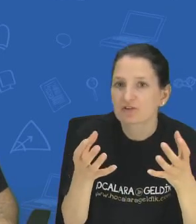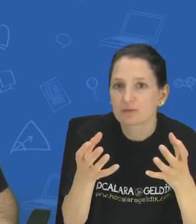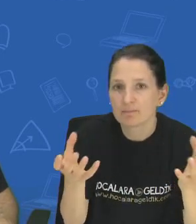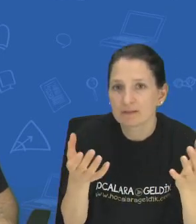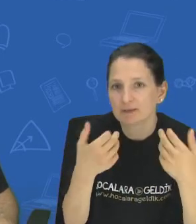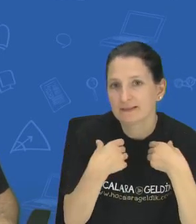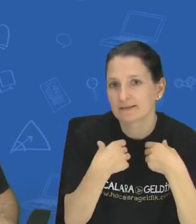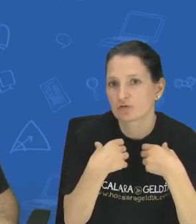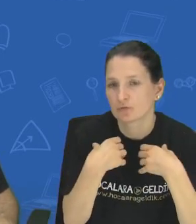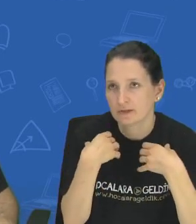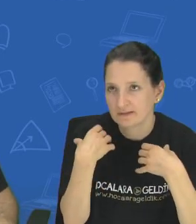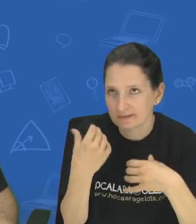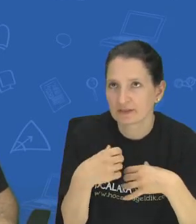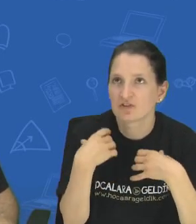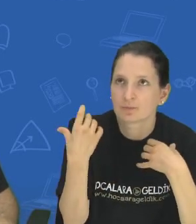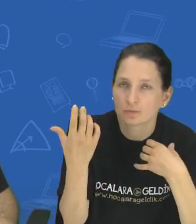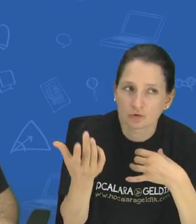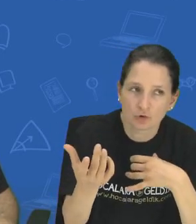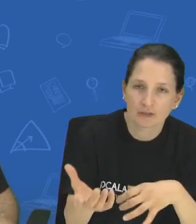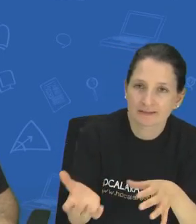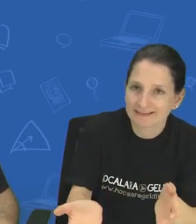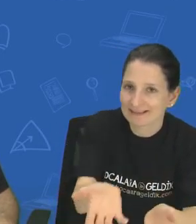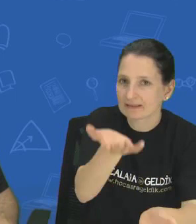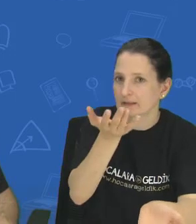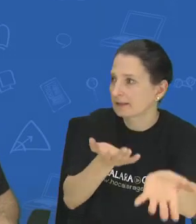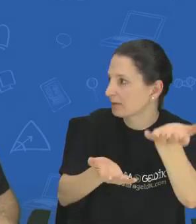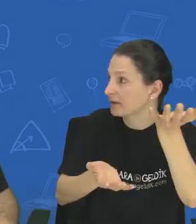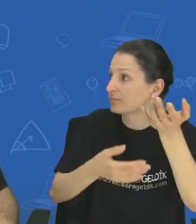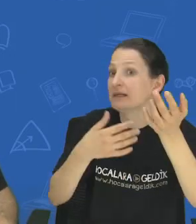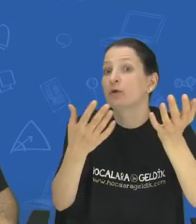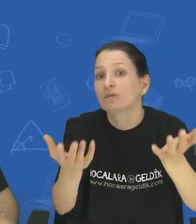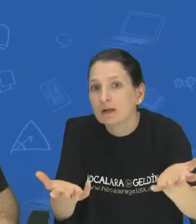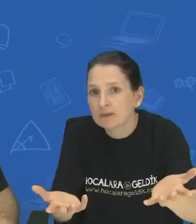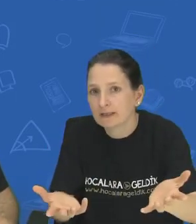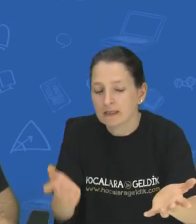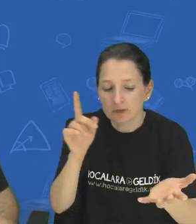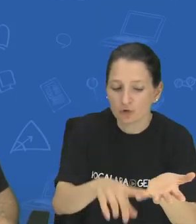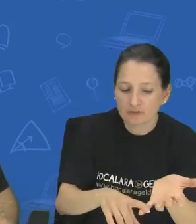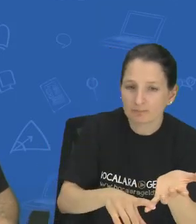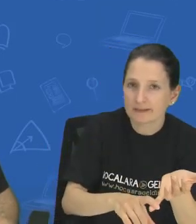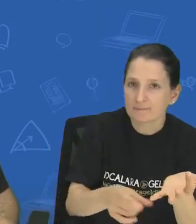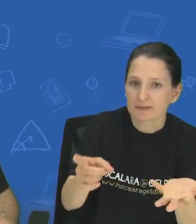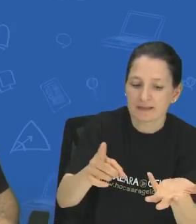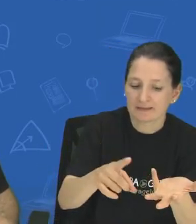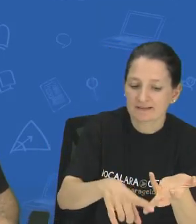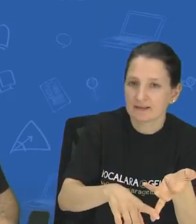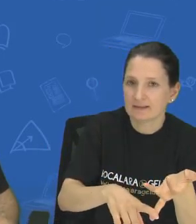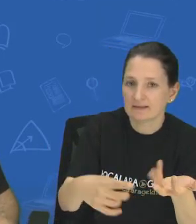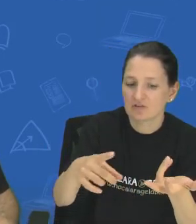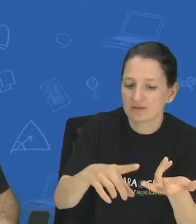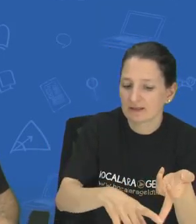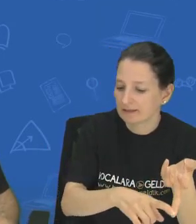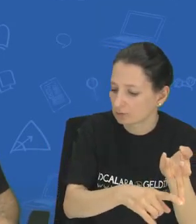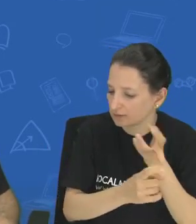hı. Bu karışımdan benim bana ihtiyacım olanları teker teker ayırt etmem lazım belirli yöntemlerle. Yöntemler nasıl